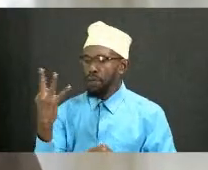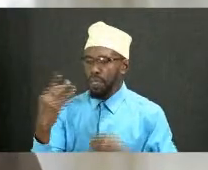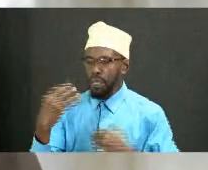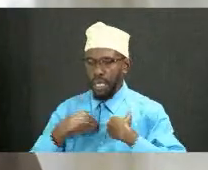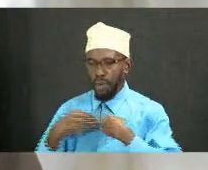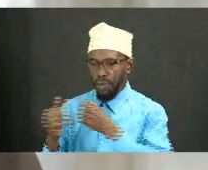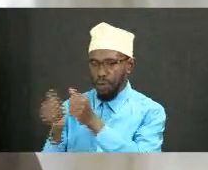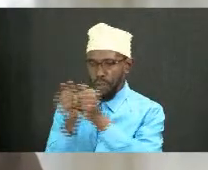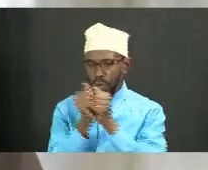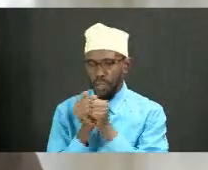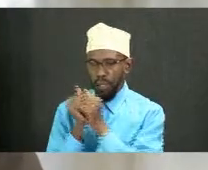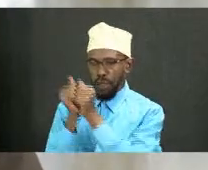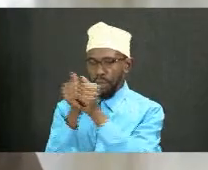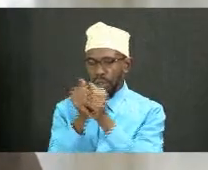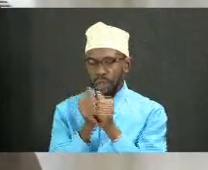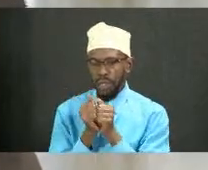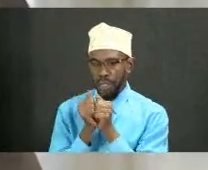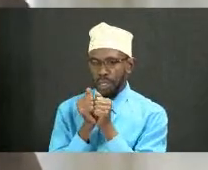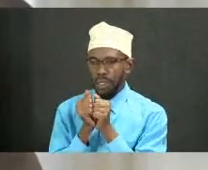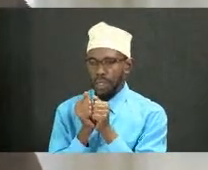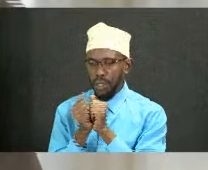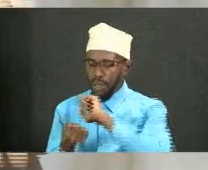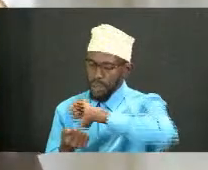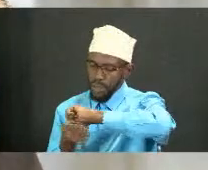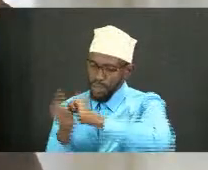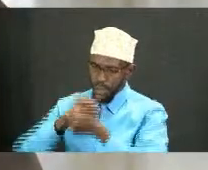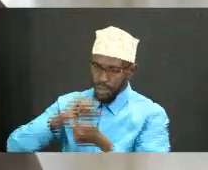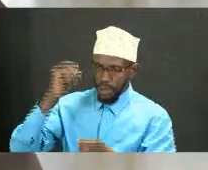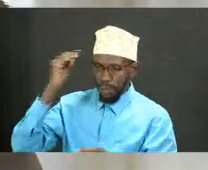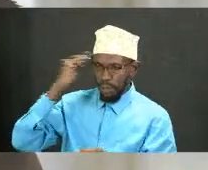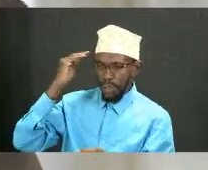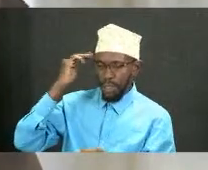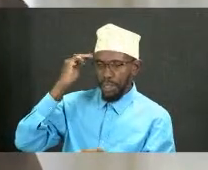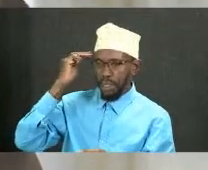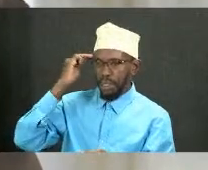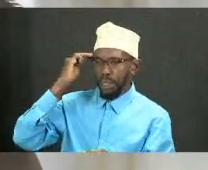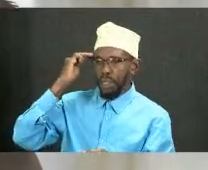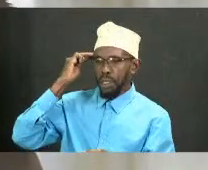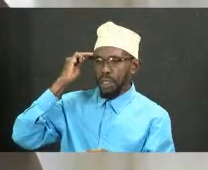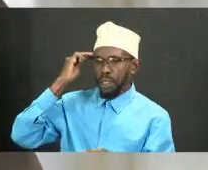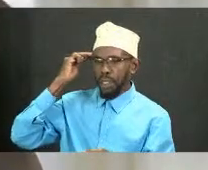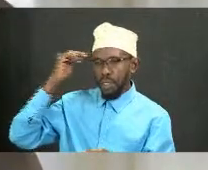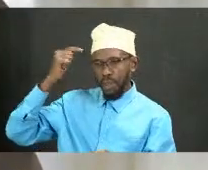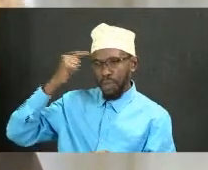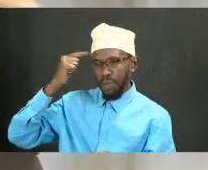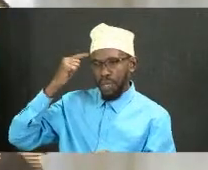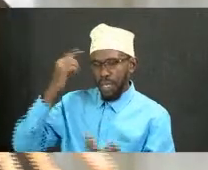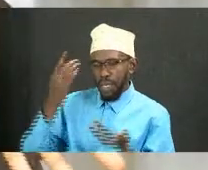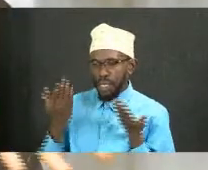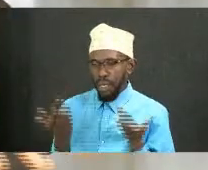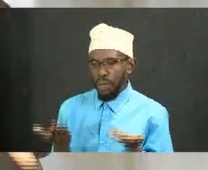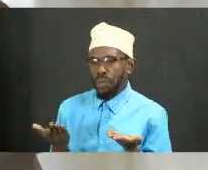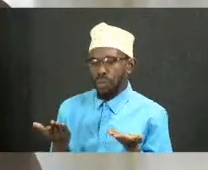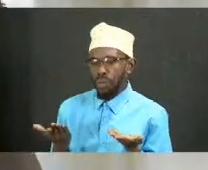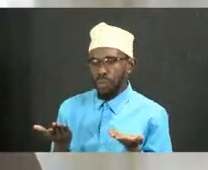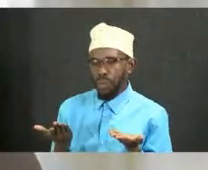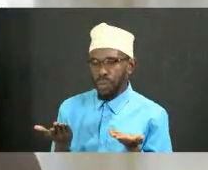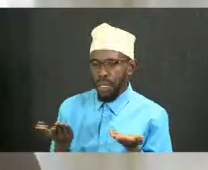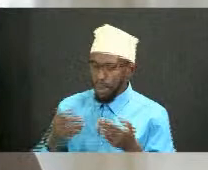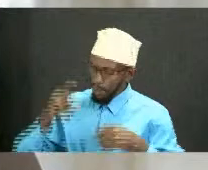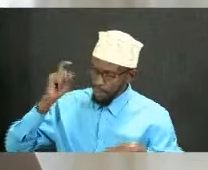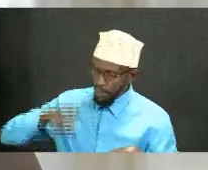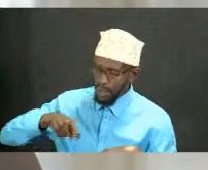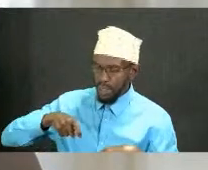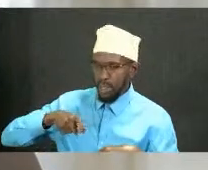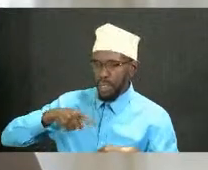have to be in line with each other. As much as you're changing your mindset, unabadili mawazo yako ya kifikira, lazima